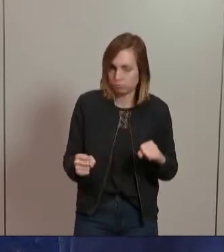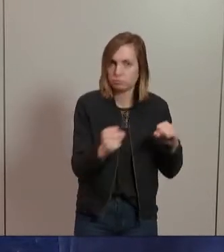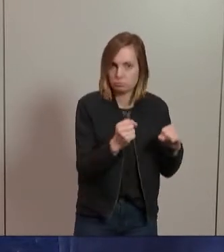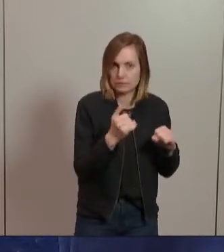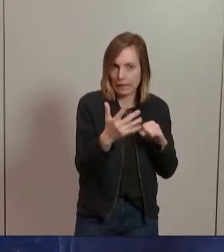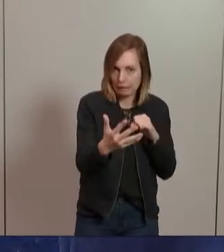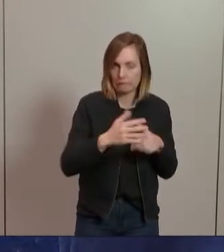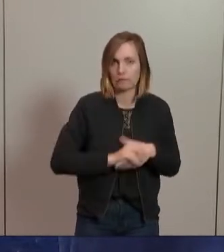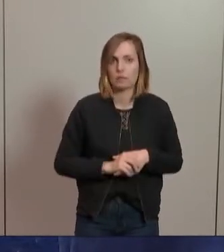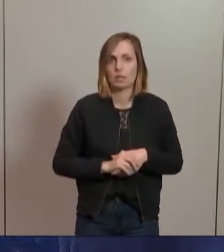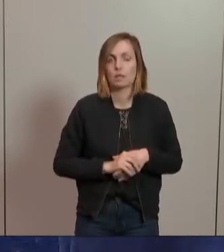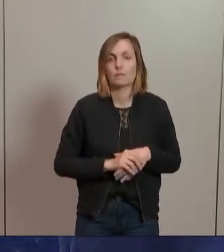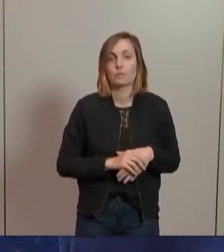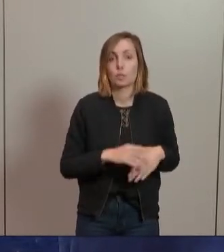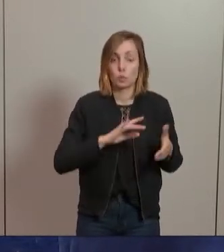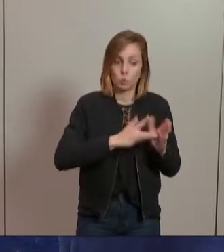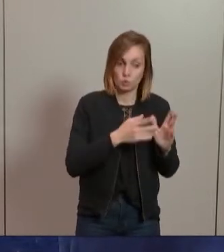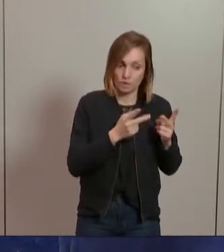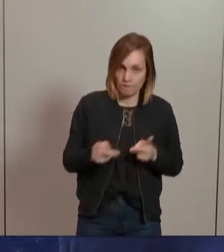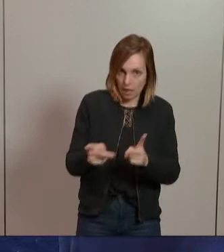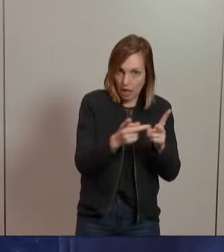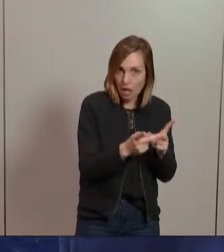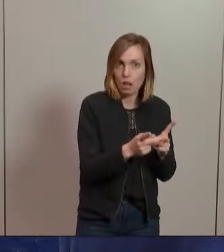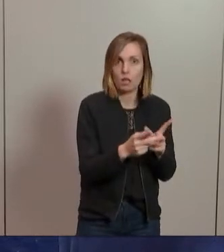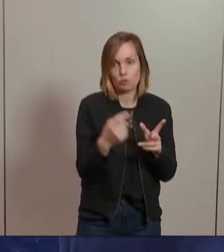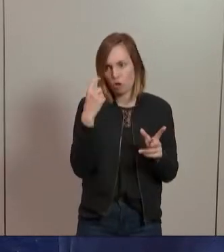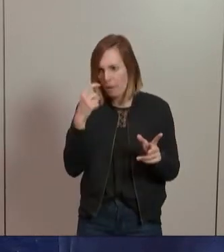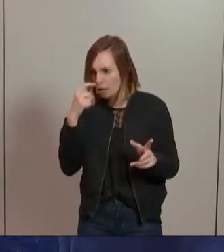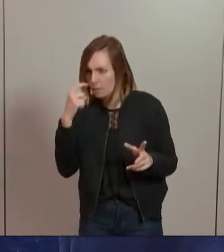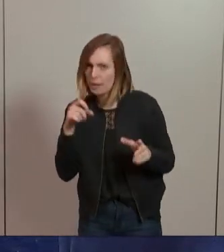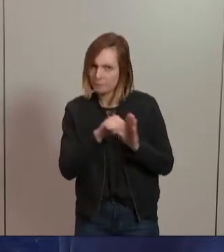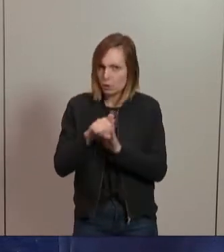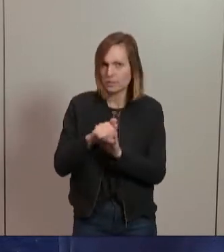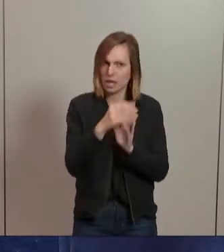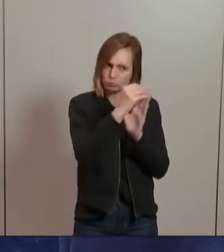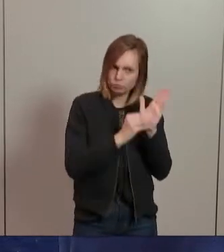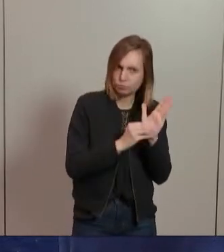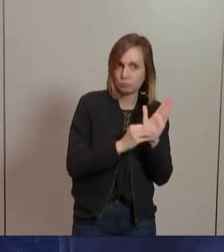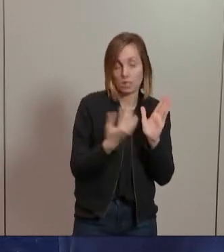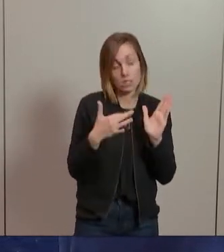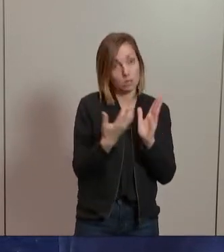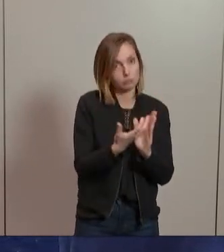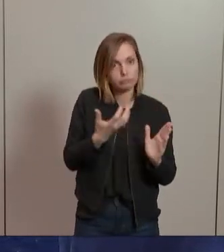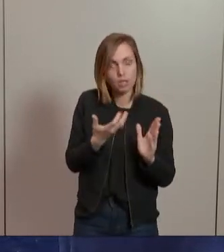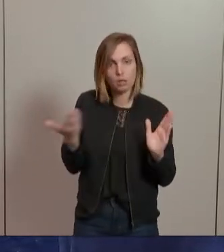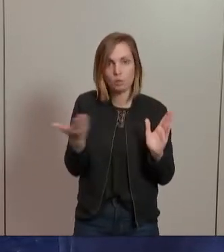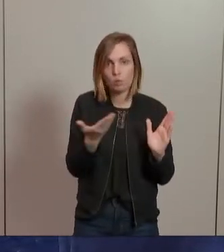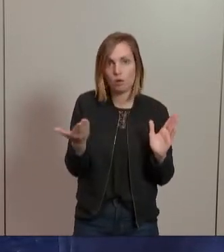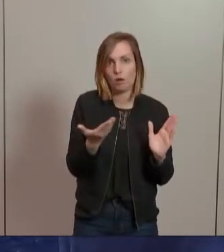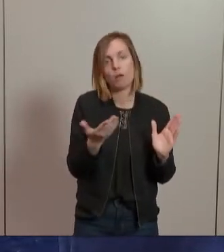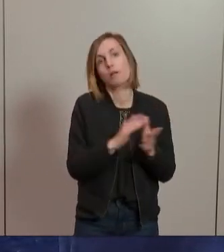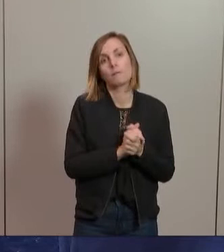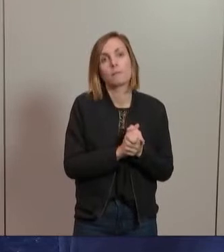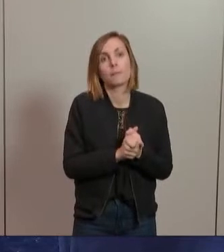points, toutes les communes ayant été invitées à faire remonter leurs priorités. Ce qui ressort déjà, c'est l'accord sur la mise en place